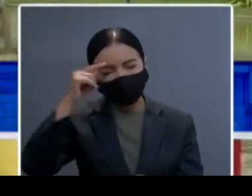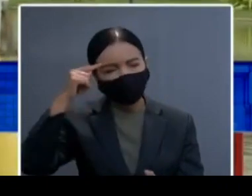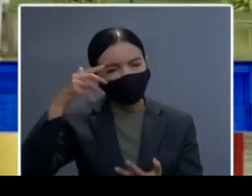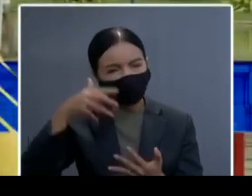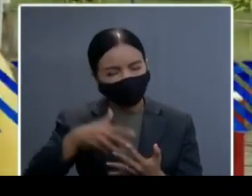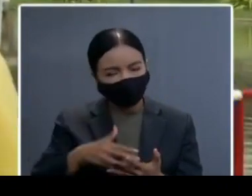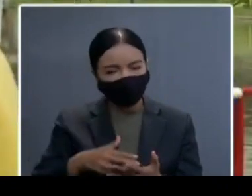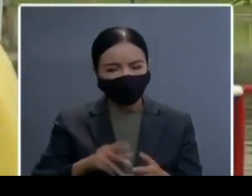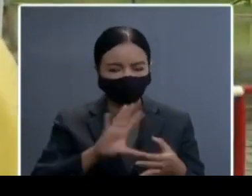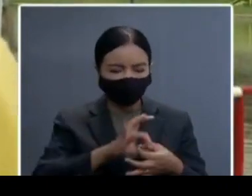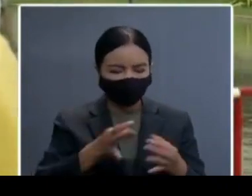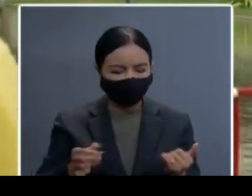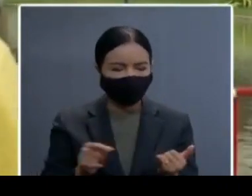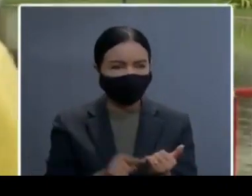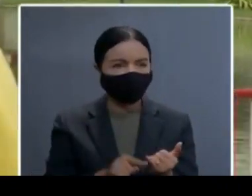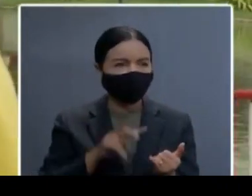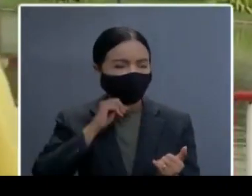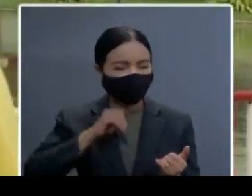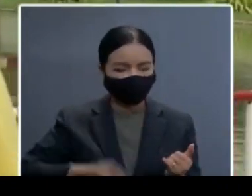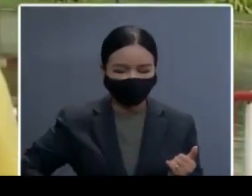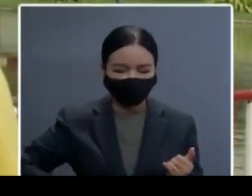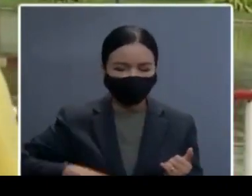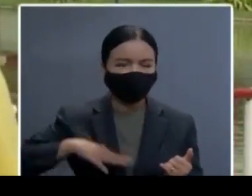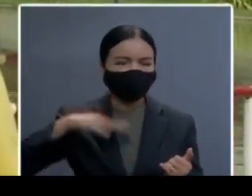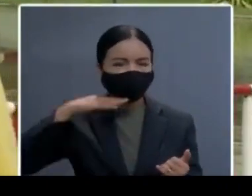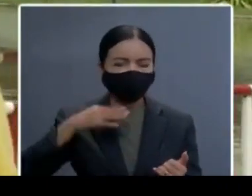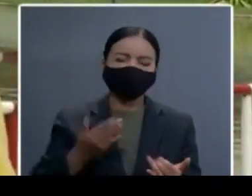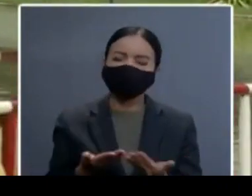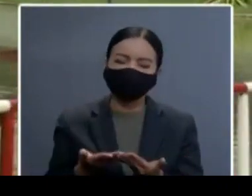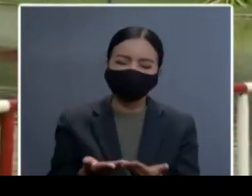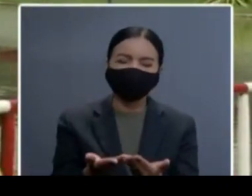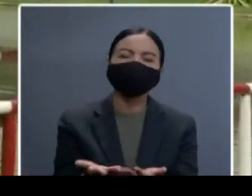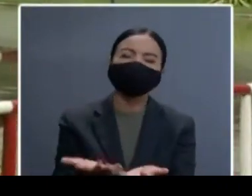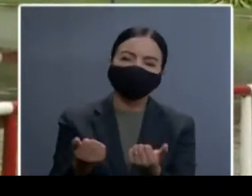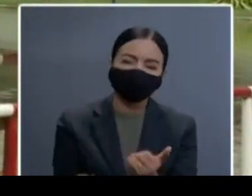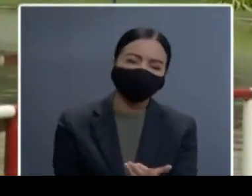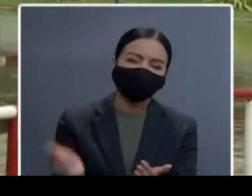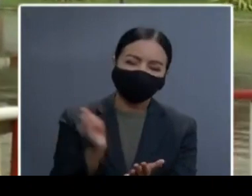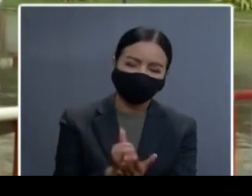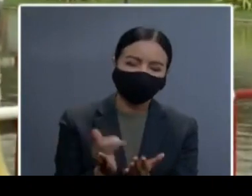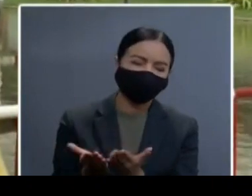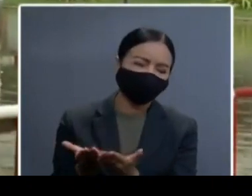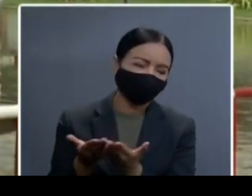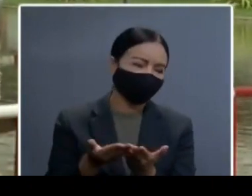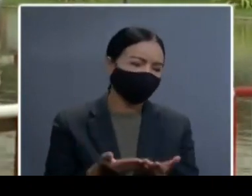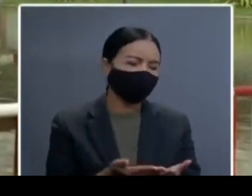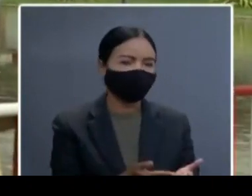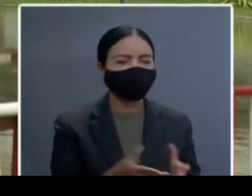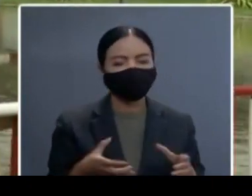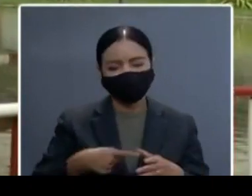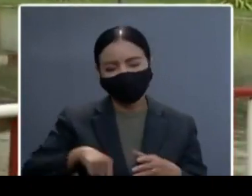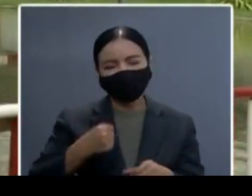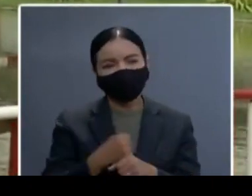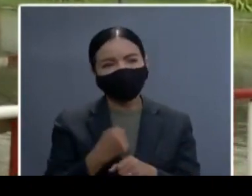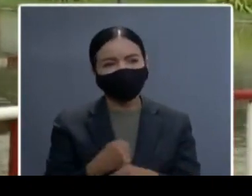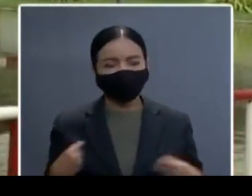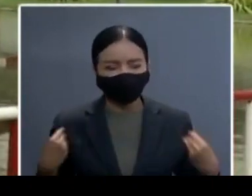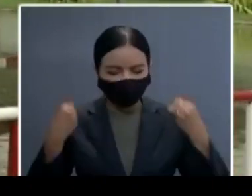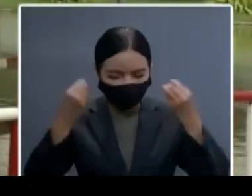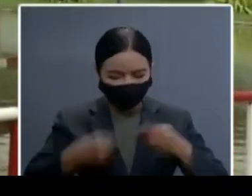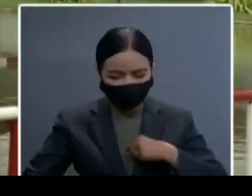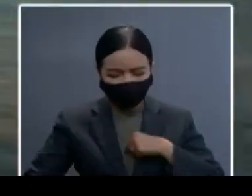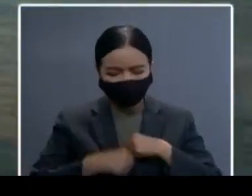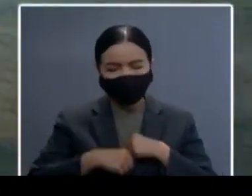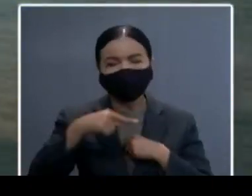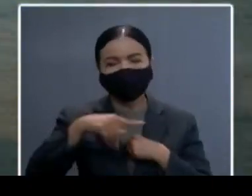น้ำประมาณคอก็รับเข้ามานะเอาเรือไปรับแต่ทีมงานก็มีการซักซ้อมนะฮะซักซ้อมแล้วก็ใส่ชุด PPE เต็ม